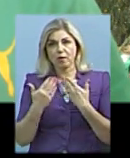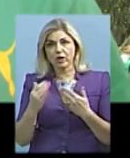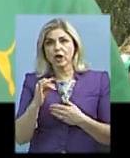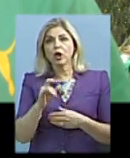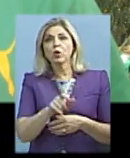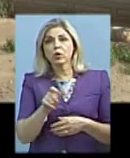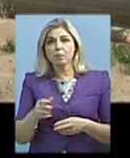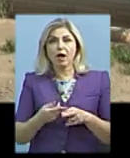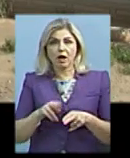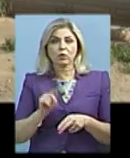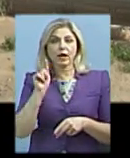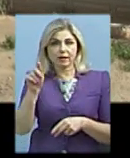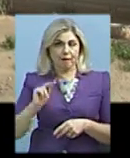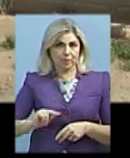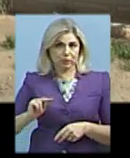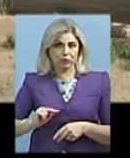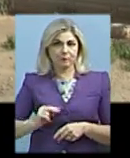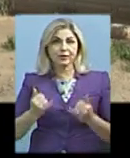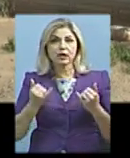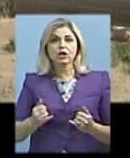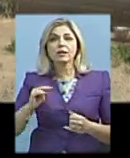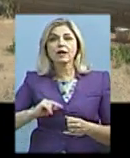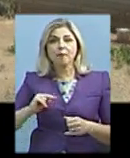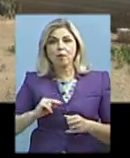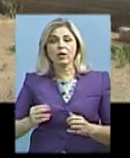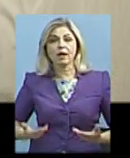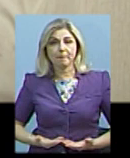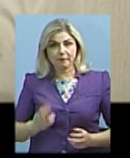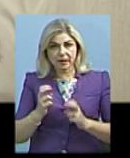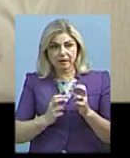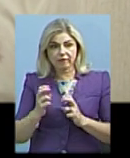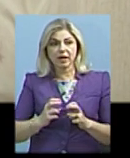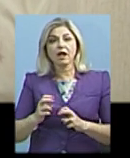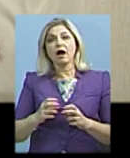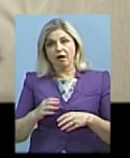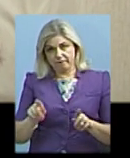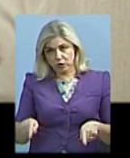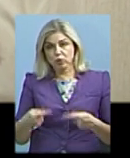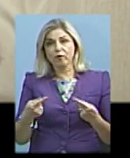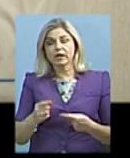там працюють. Зараз діяльність Центру захисту тварин відновлена. З понеділка зараз